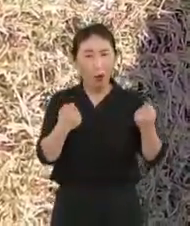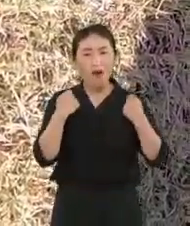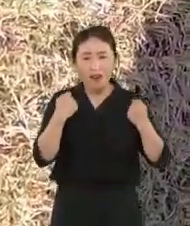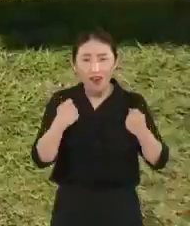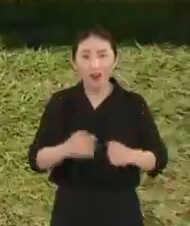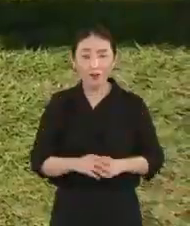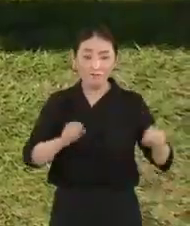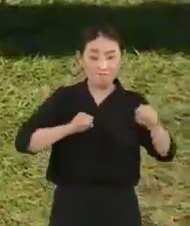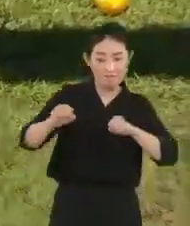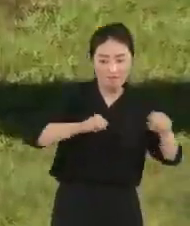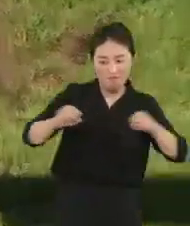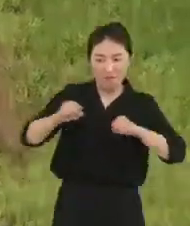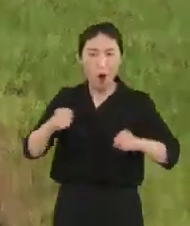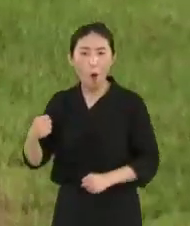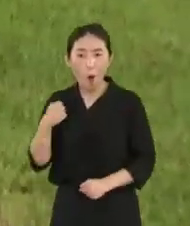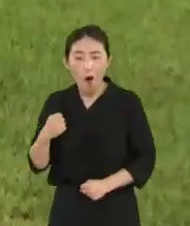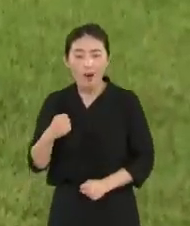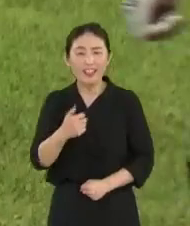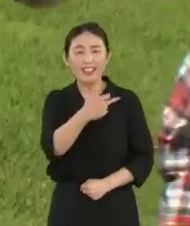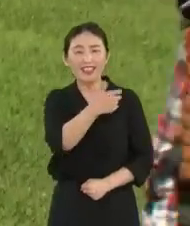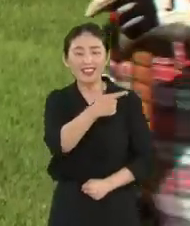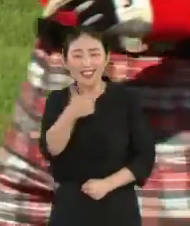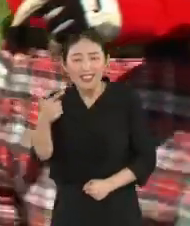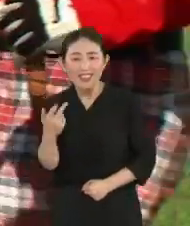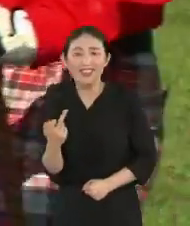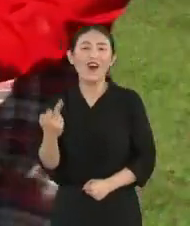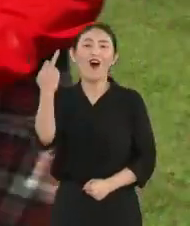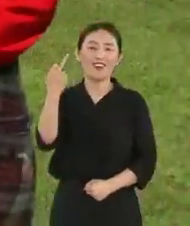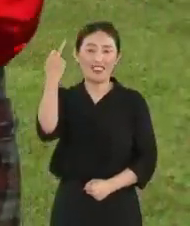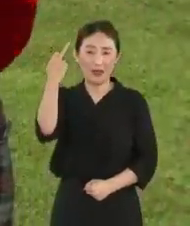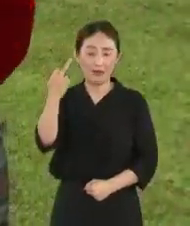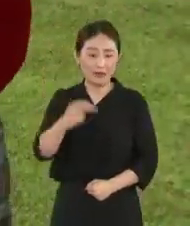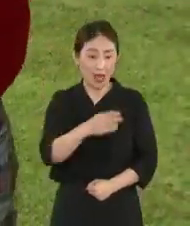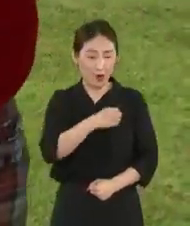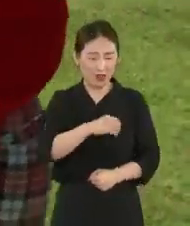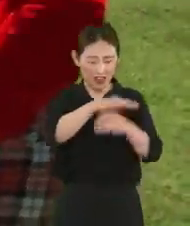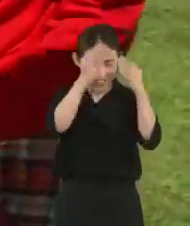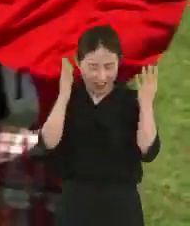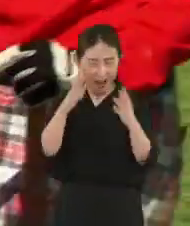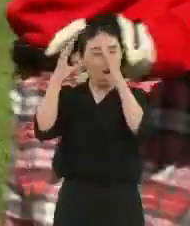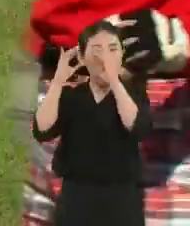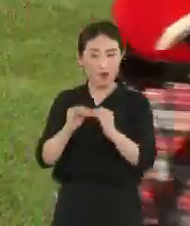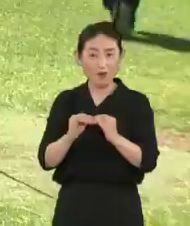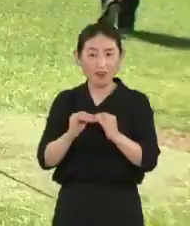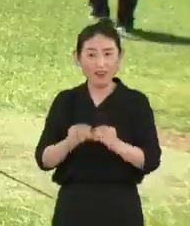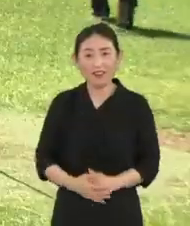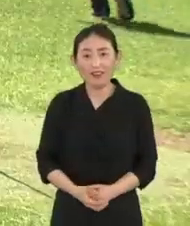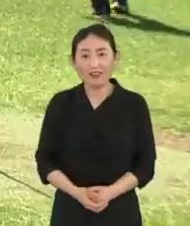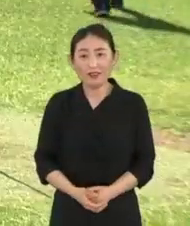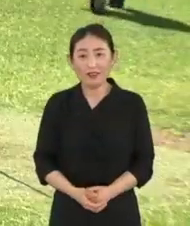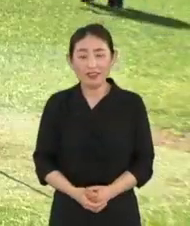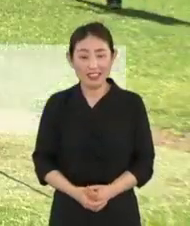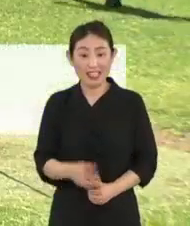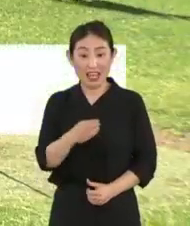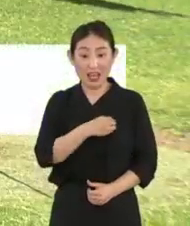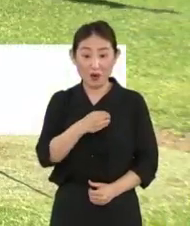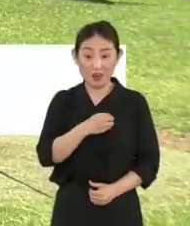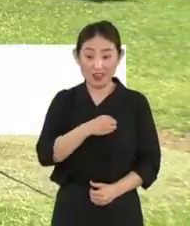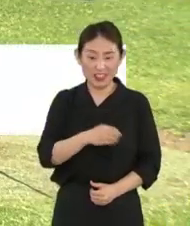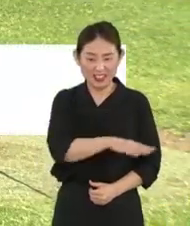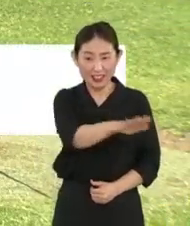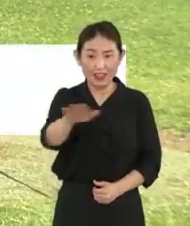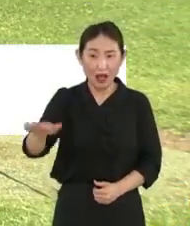활동적인 모습으로 큰 형님이 더 11 달의 1점이 회원 들의 마음을 움직인 겁니다 회원들로부터 굉장히